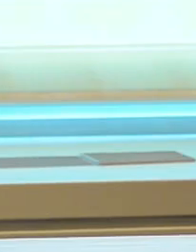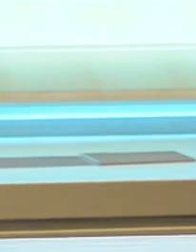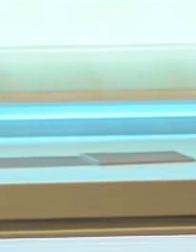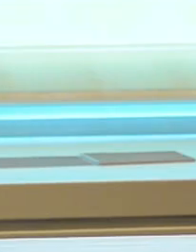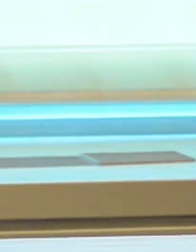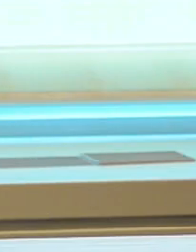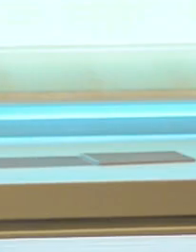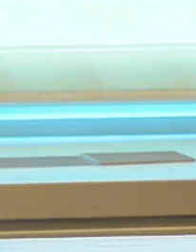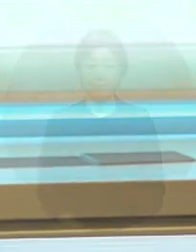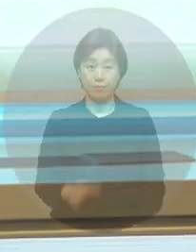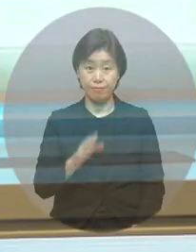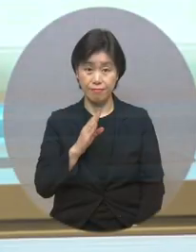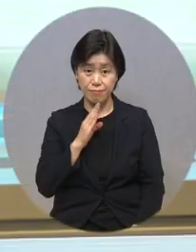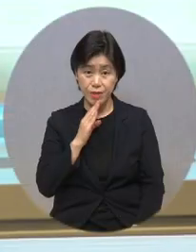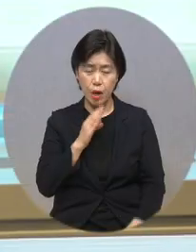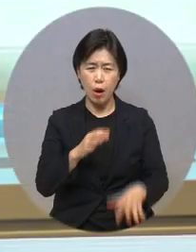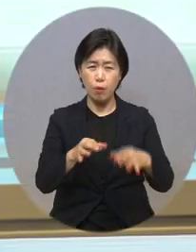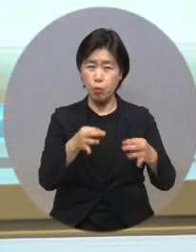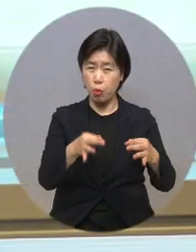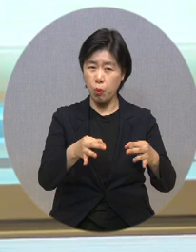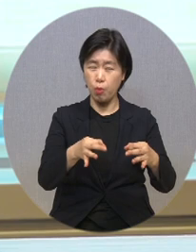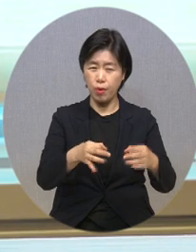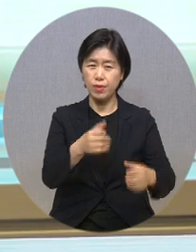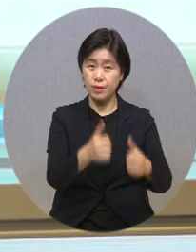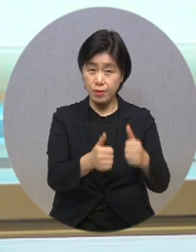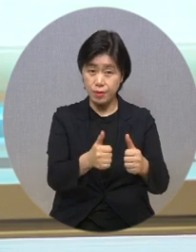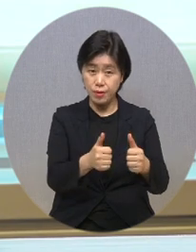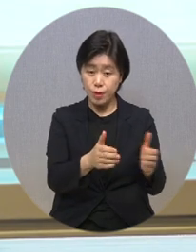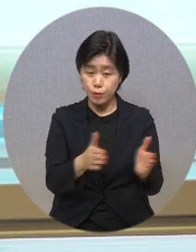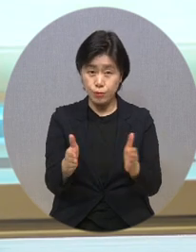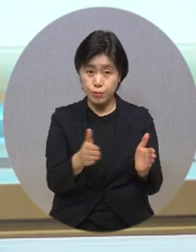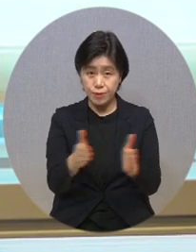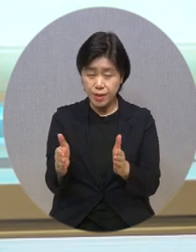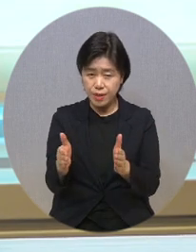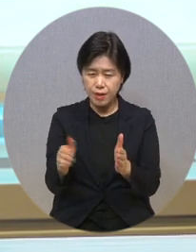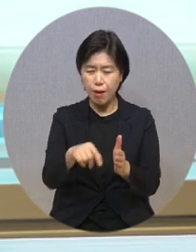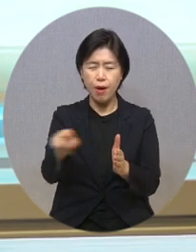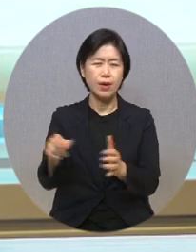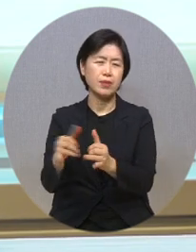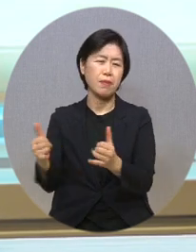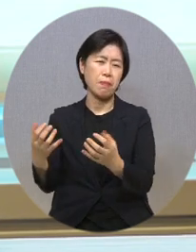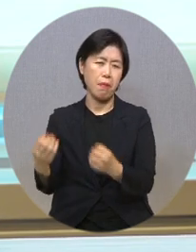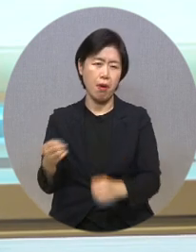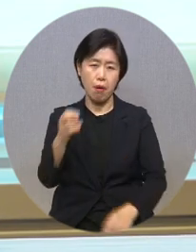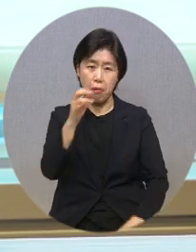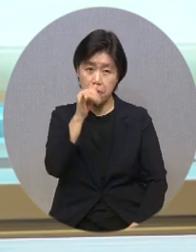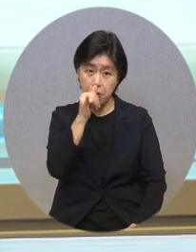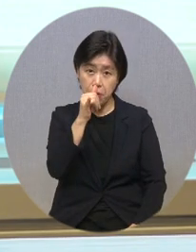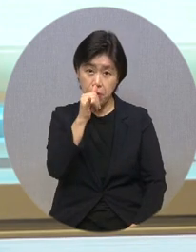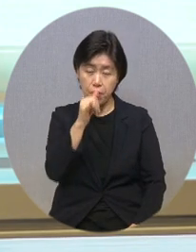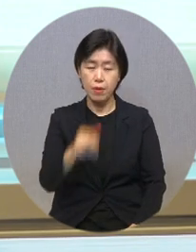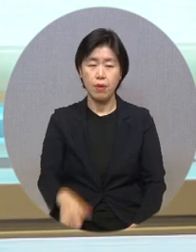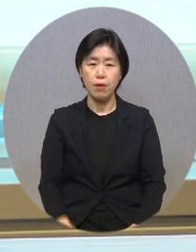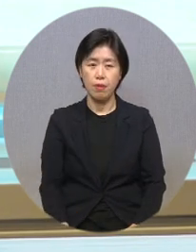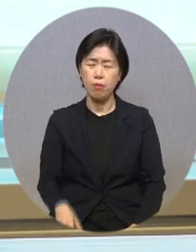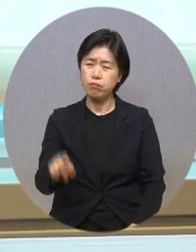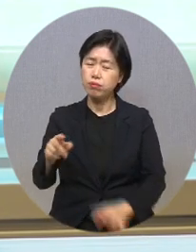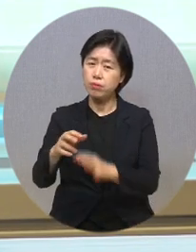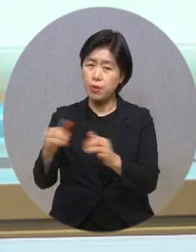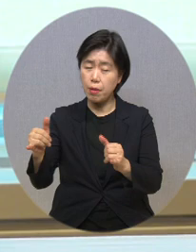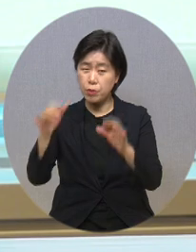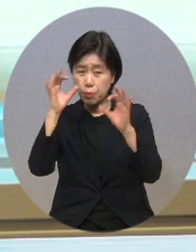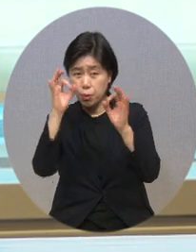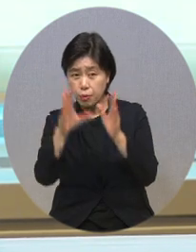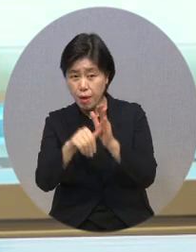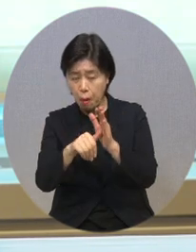사실 뭐 프로 테스트를 준비하는 이제 지망생 분들이나 뭐 그런 분들한테나 회장님이지 뭐 저희처럼 생각